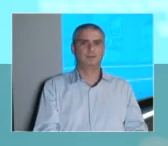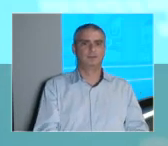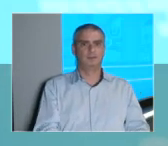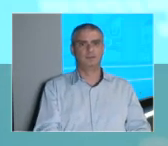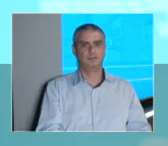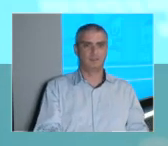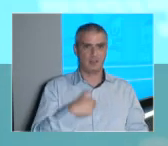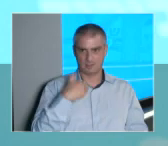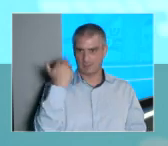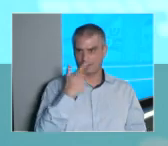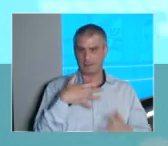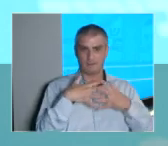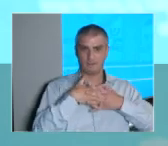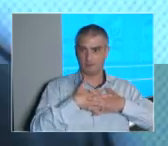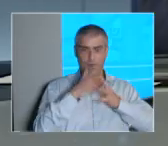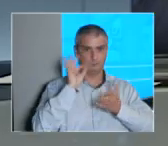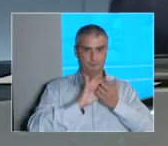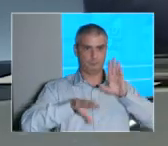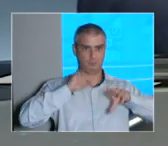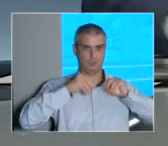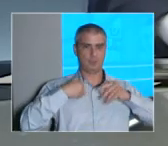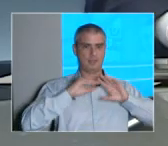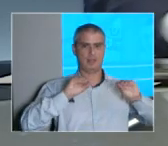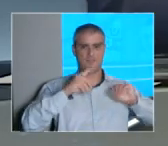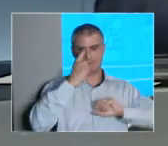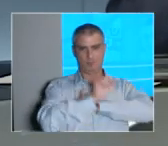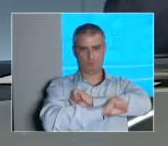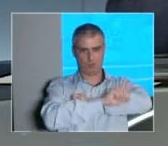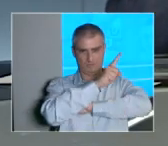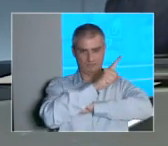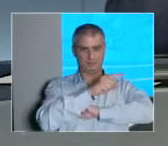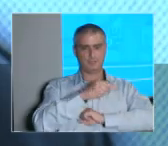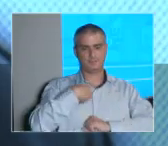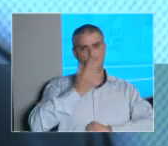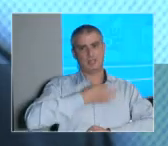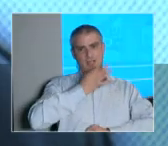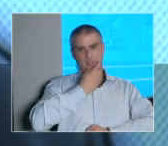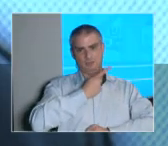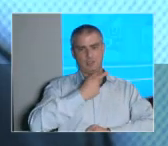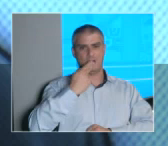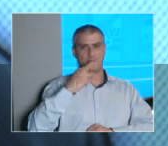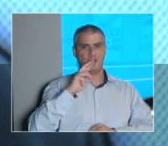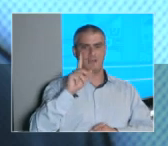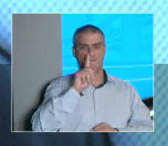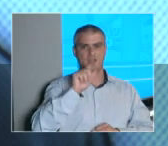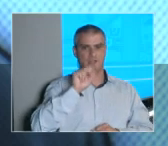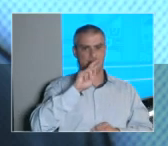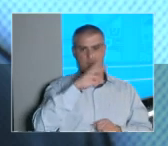סיפור. אני הייתי בארצות הברית שהיו הבחירות. אני לימדתי באחת האוניברסיטאות שם, תתי הרצאות בהרווארד בתקופה